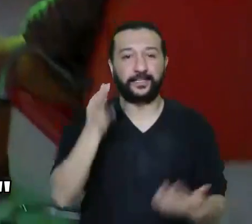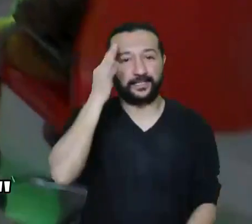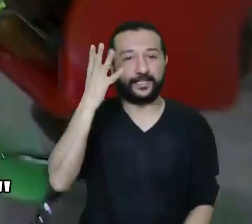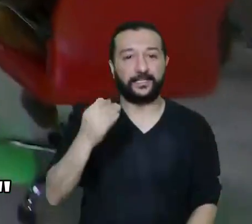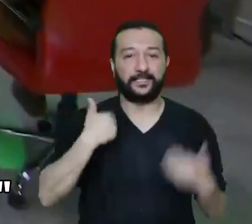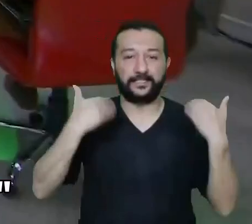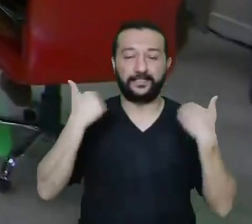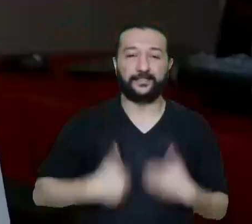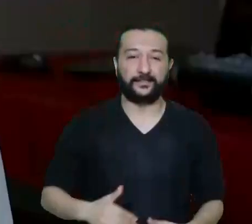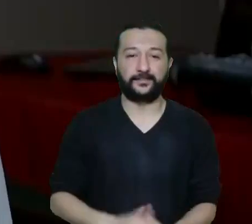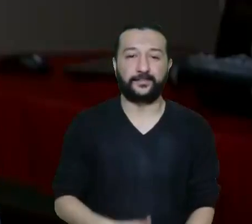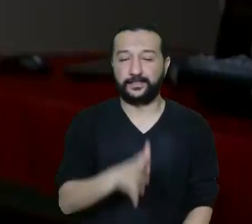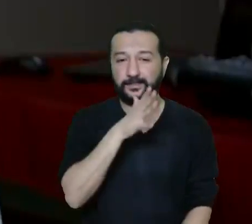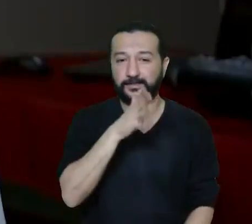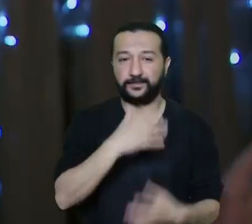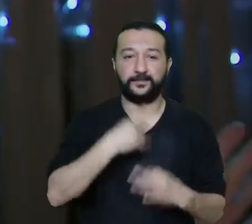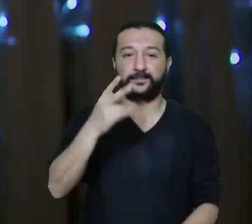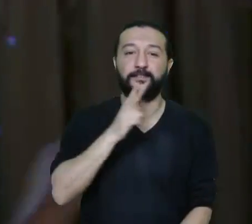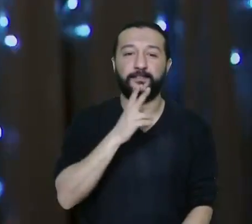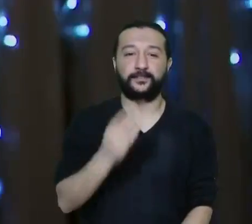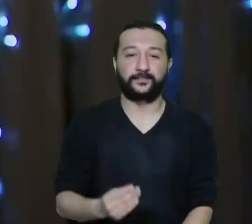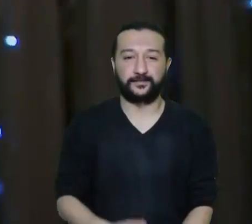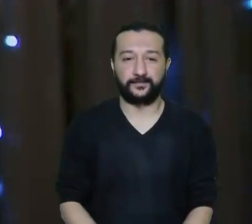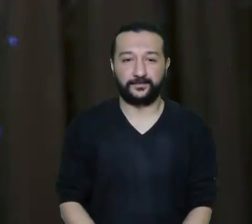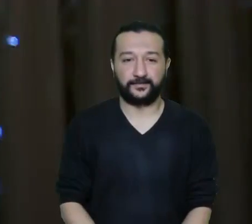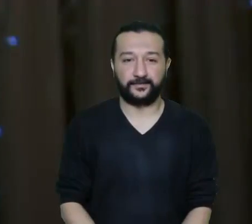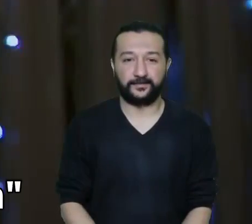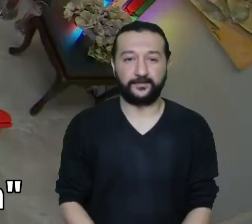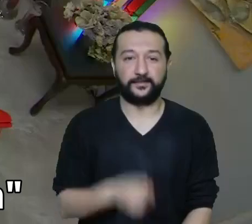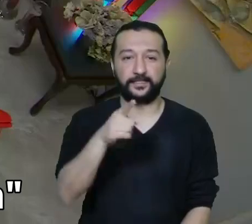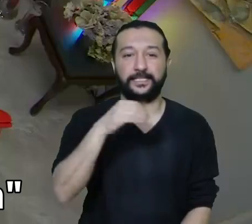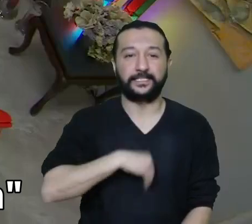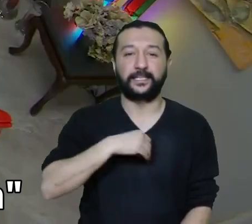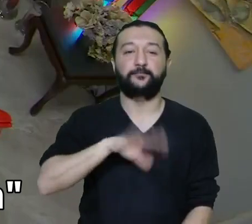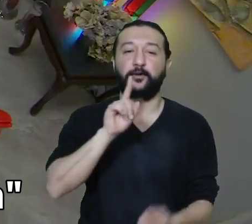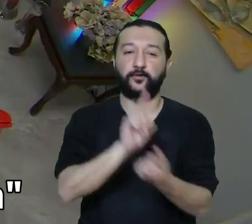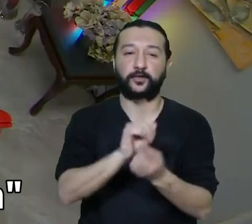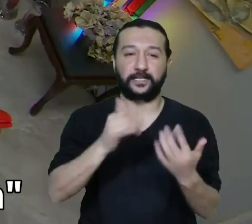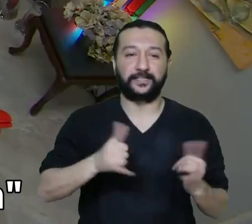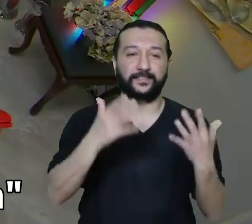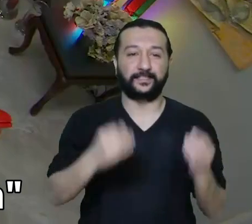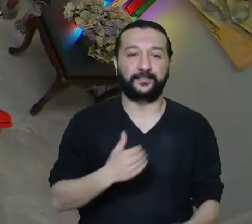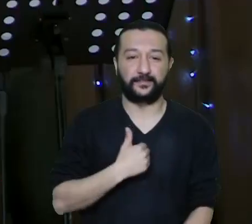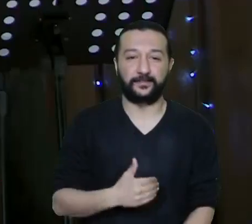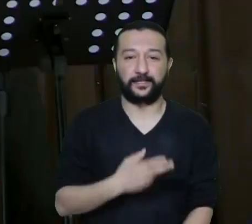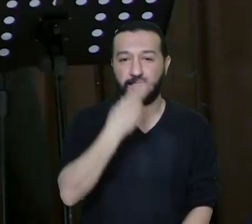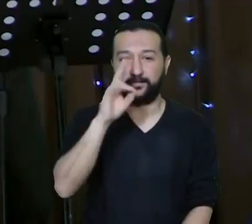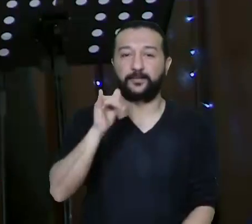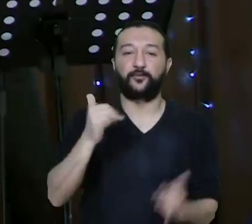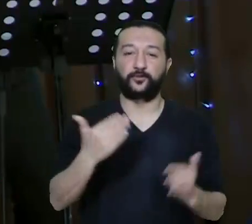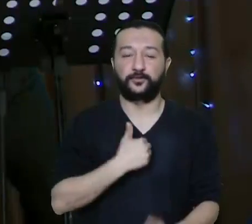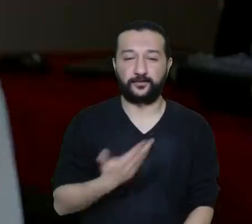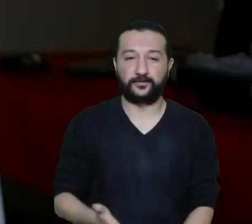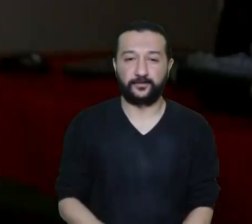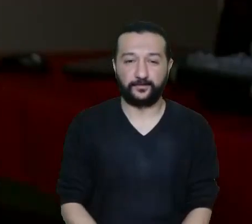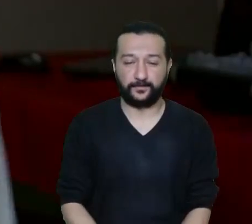de divaneyim. Biliyorum sonunu. Sanma uğruna viraneyim.